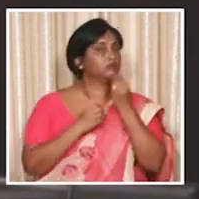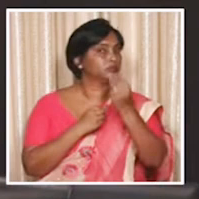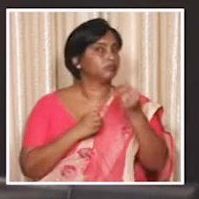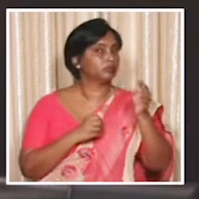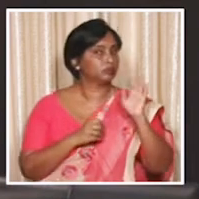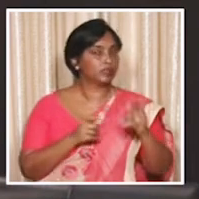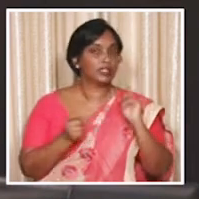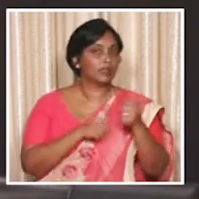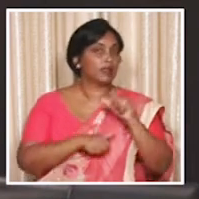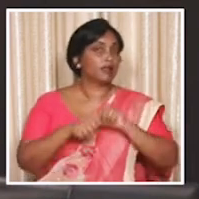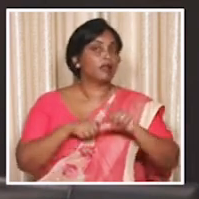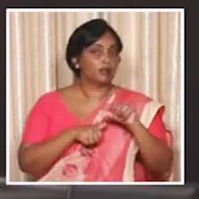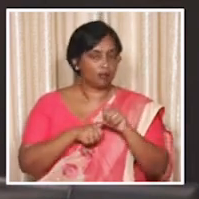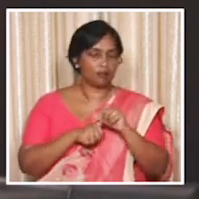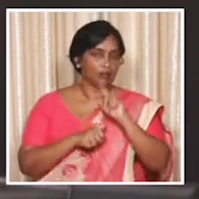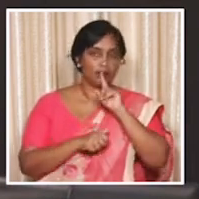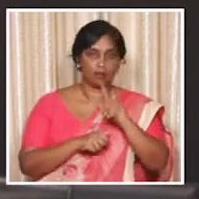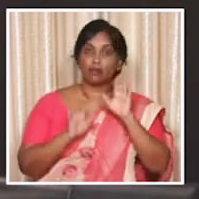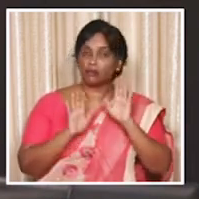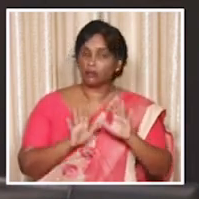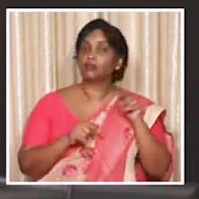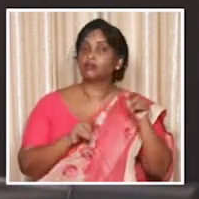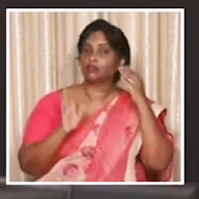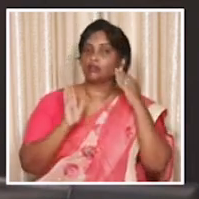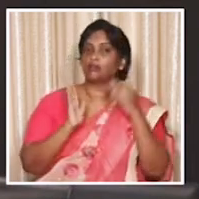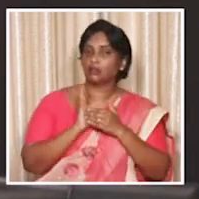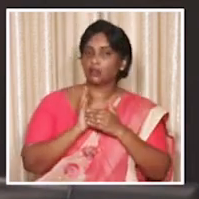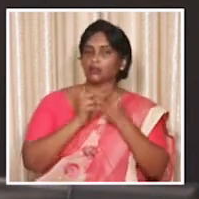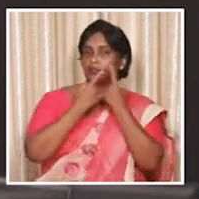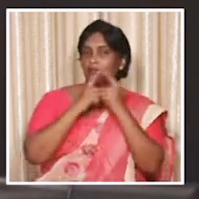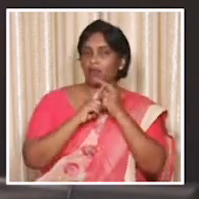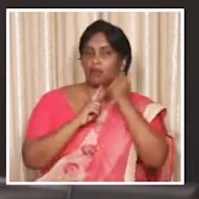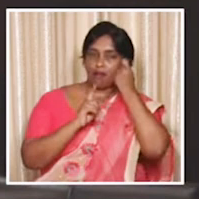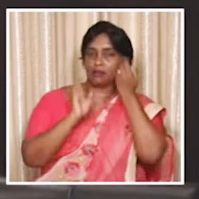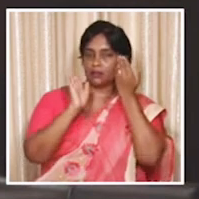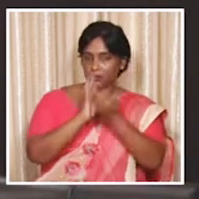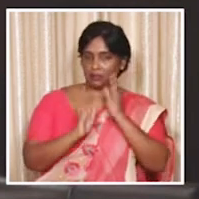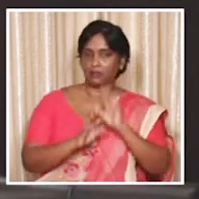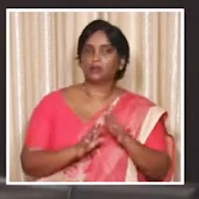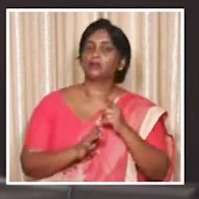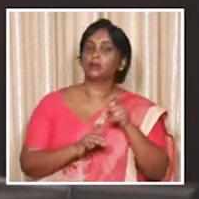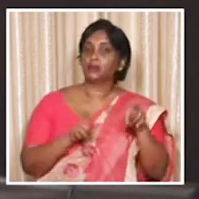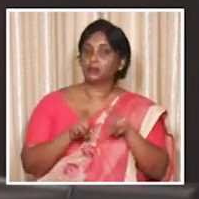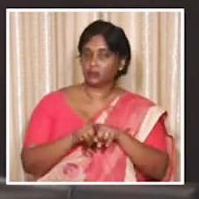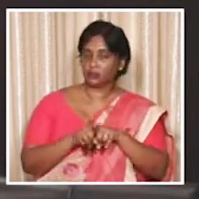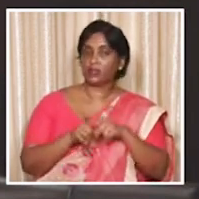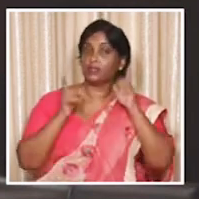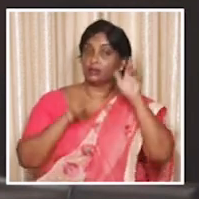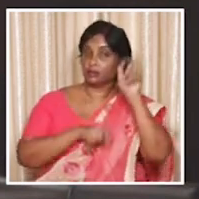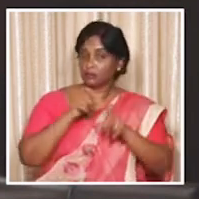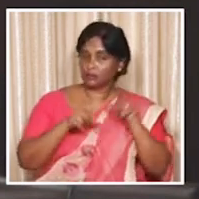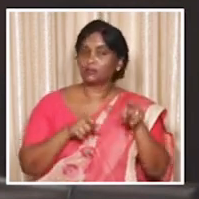තියෙනවා කියලා ක්‍රිකට් ආයතනය නම් සඳහන් කළා. නමුත් ඒ සම්බන්ධයෙන් විවිධ මත ඉදිරිපත් වෙලා තියෙනවා. ඒ වගේම ඔවුන්